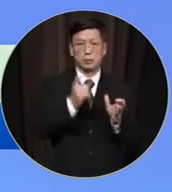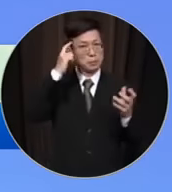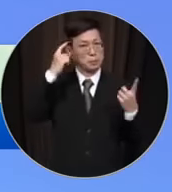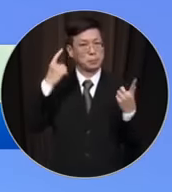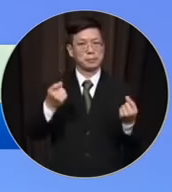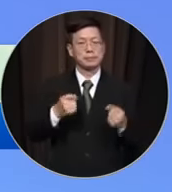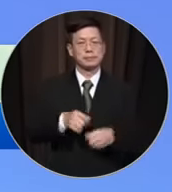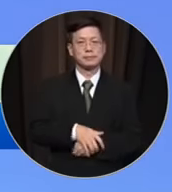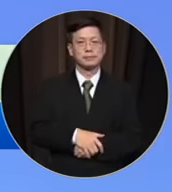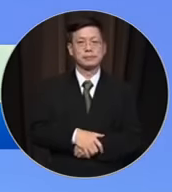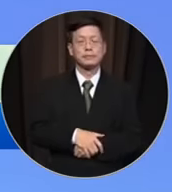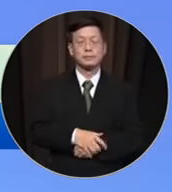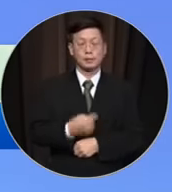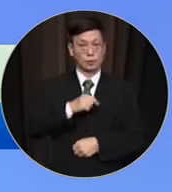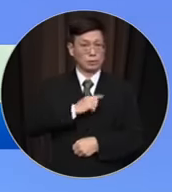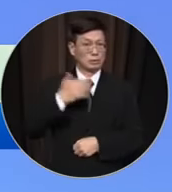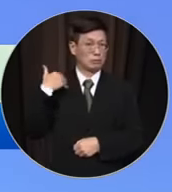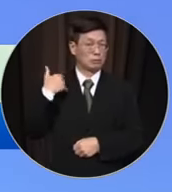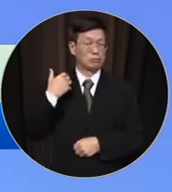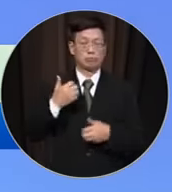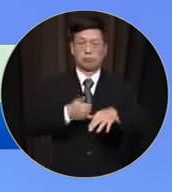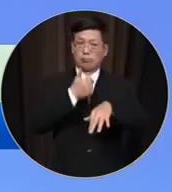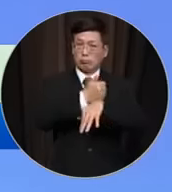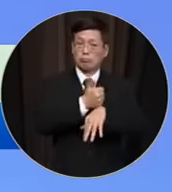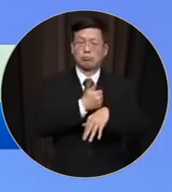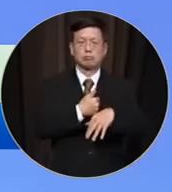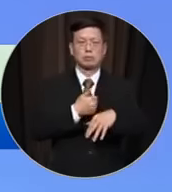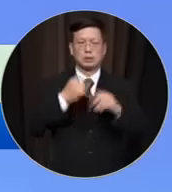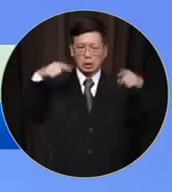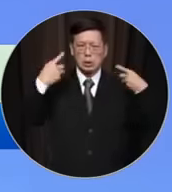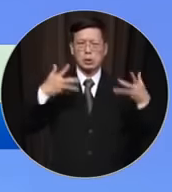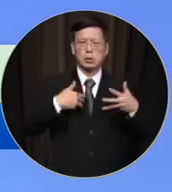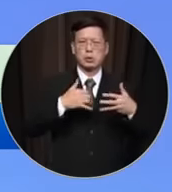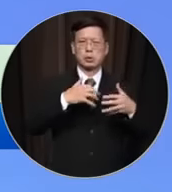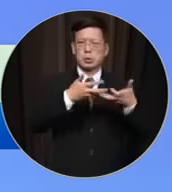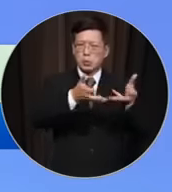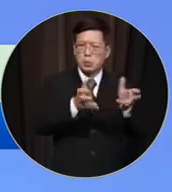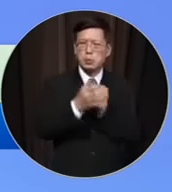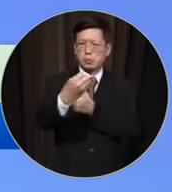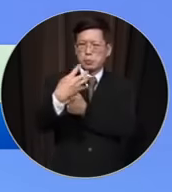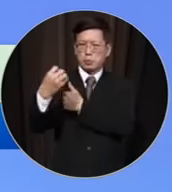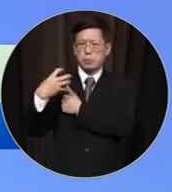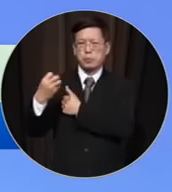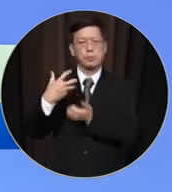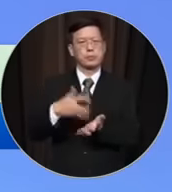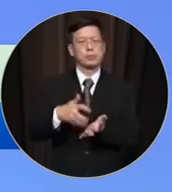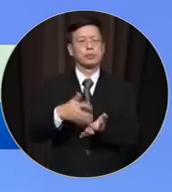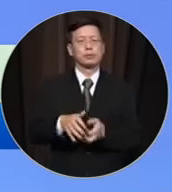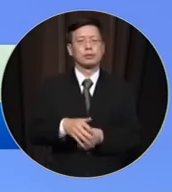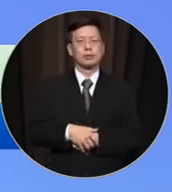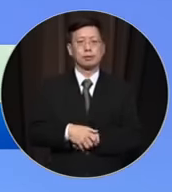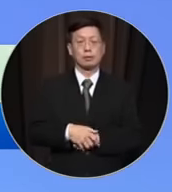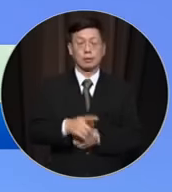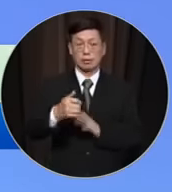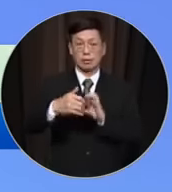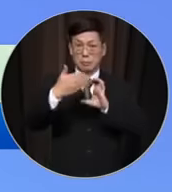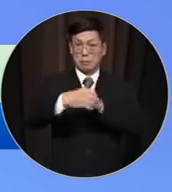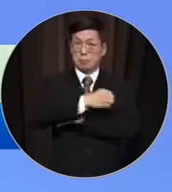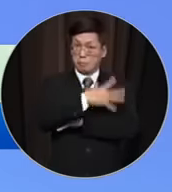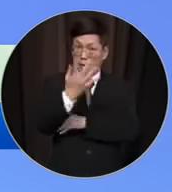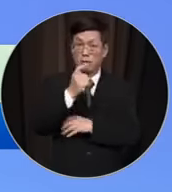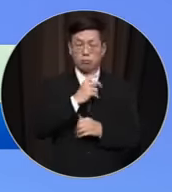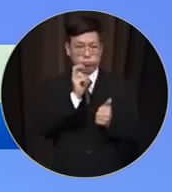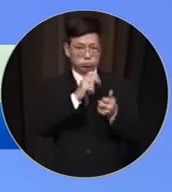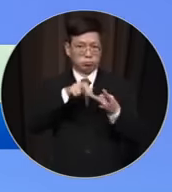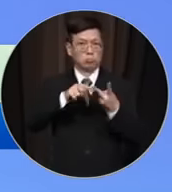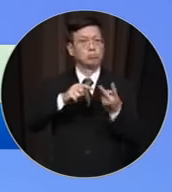应该是一致的。我在担任主委的时候，常常有非常多的民间团体来跟我反映意见，然后媒体监督、立委